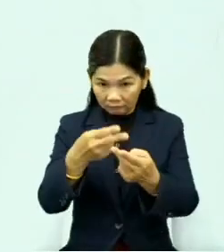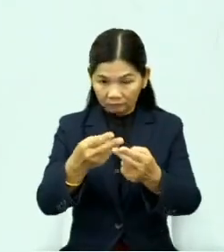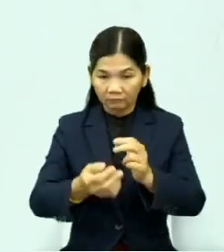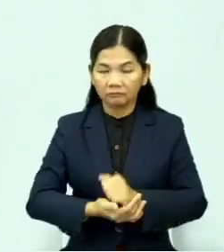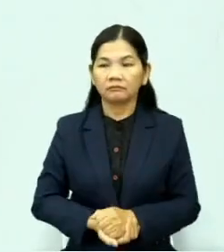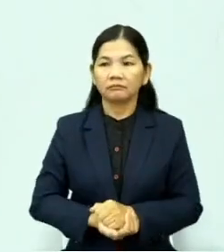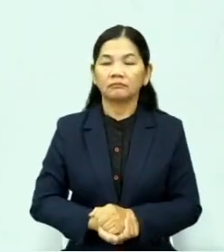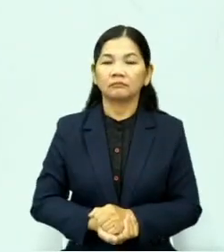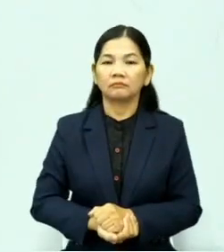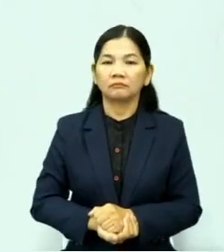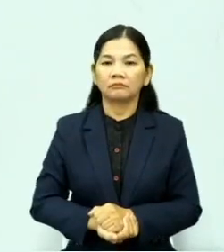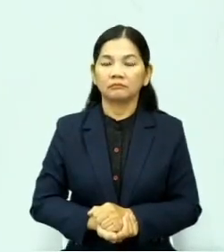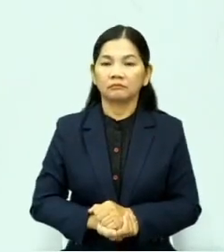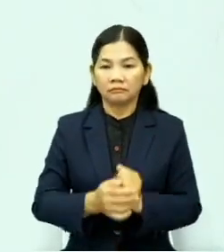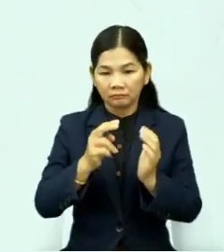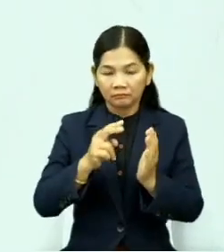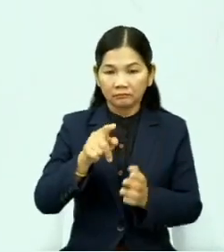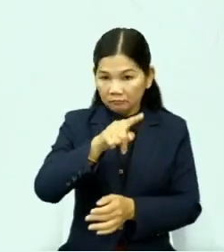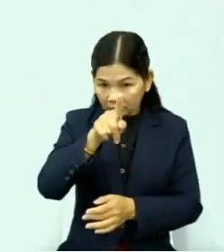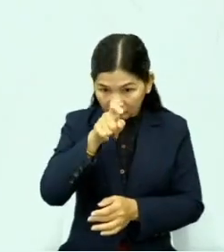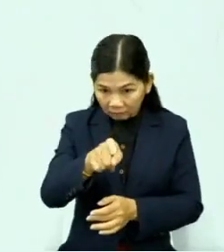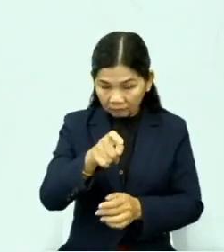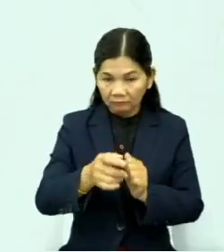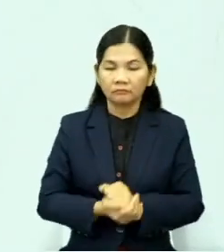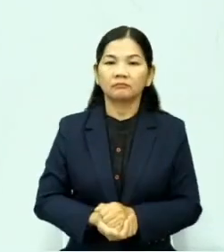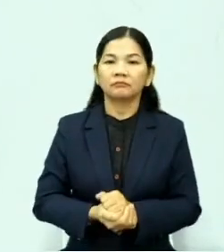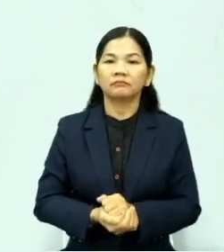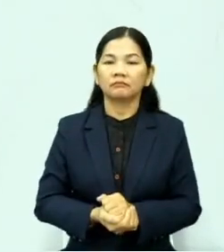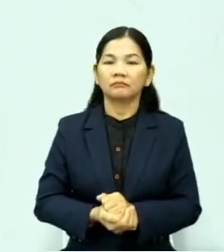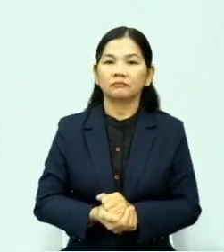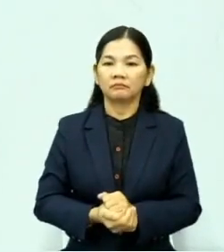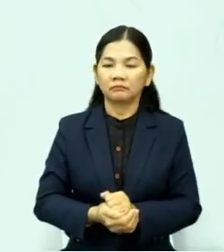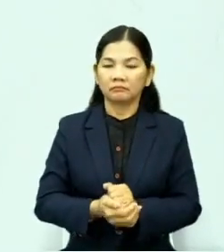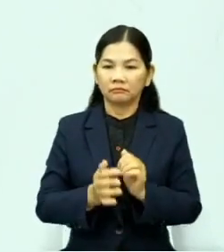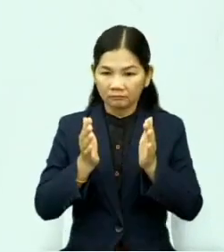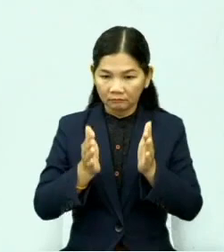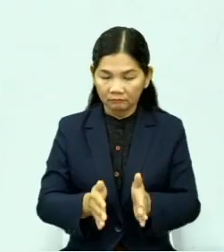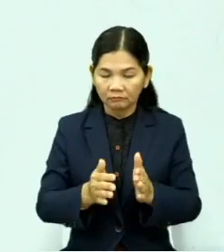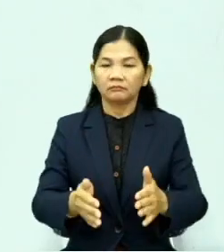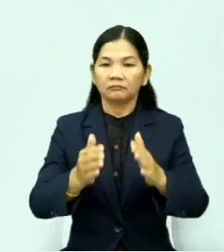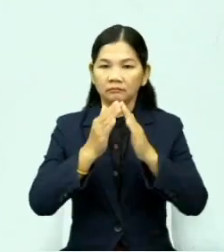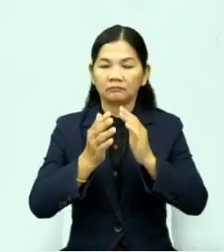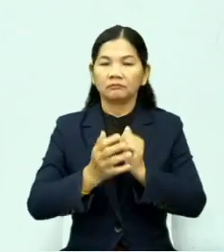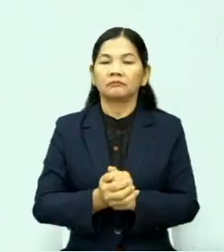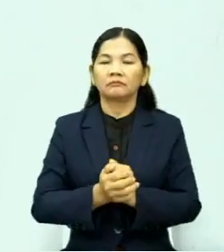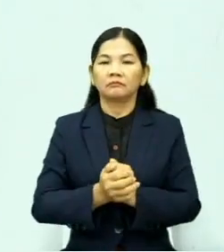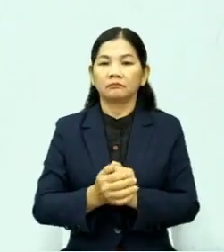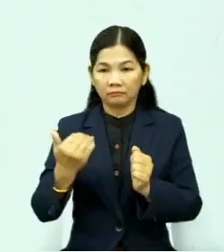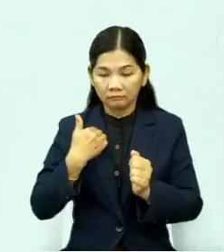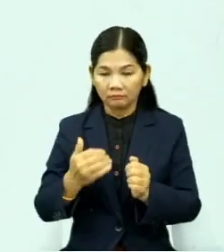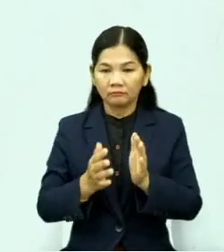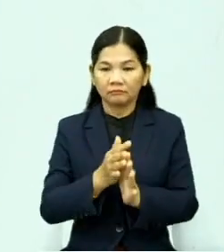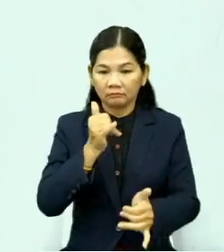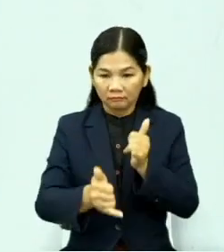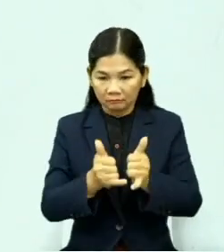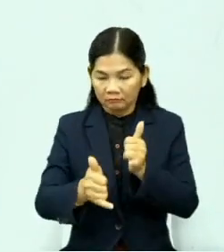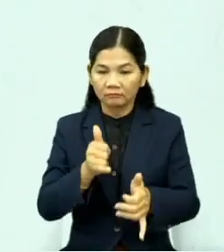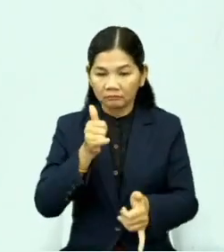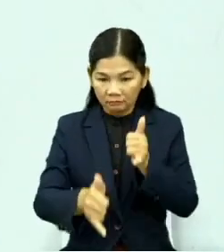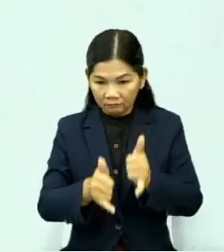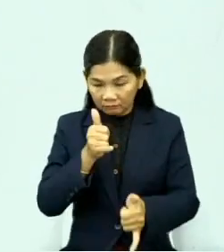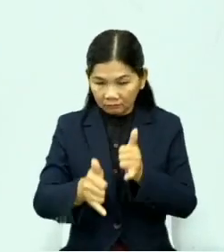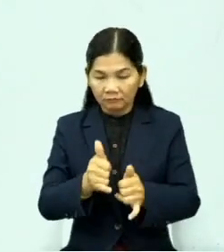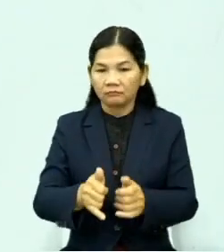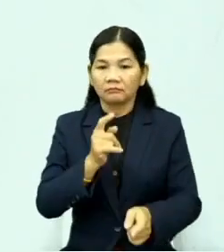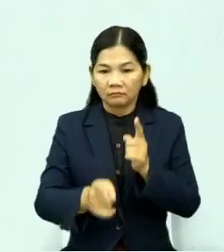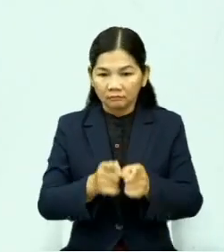ប់អ្នកគ្រូចាអញ្ចឹងនៅក្នុងសំណួរទី1នេះគឺគេសួរអំពីអ្នកដែលបង្កើតចាបង្កើតឲ្យមានដូតន្ត្រីខ្មែរចាអញ្